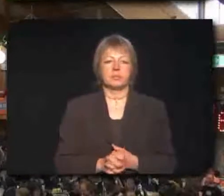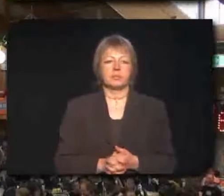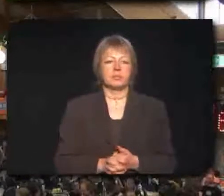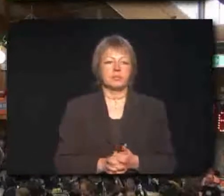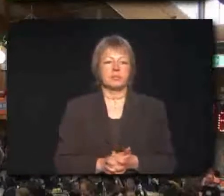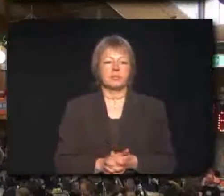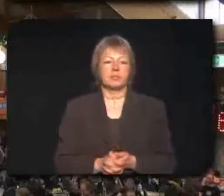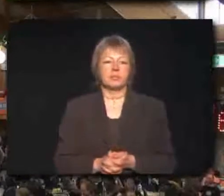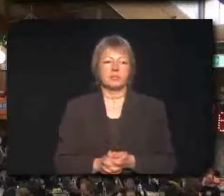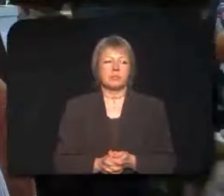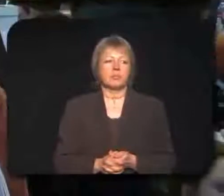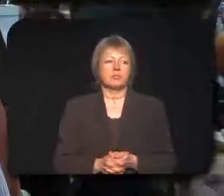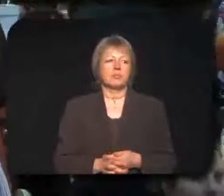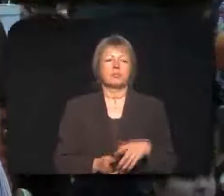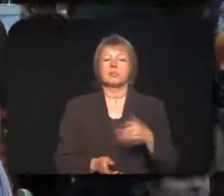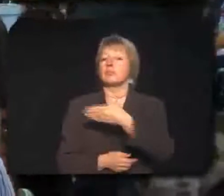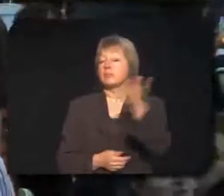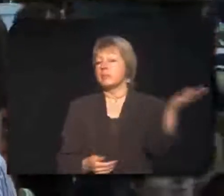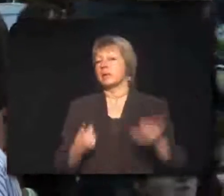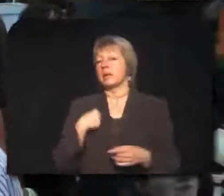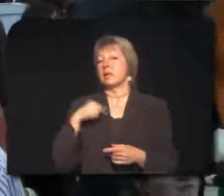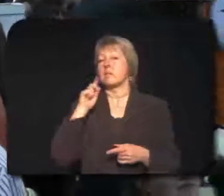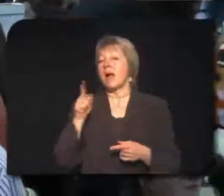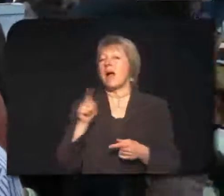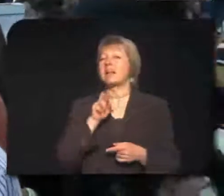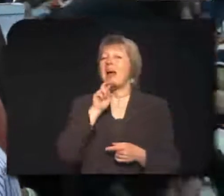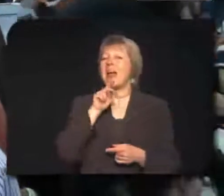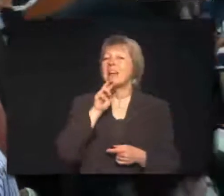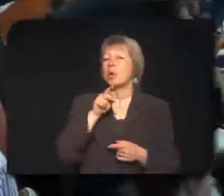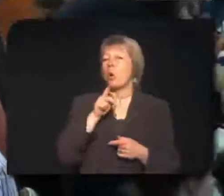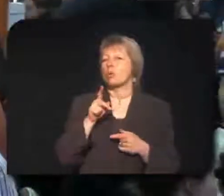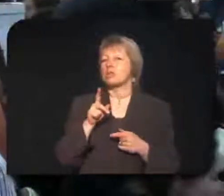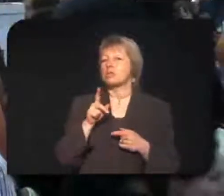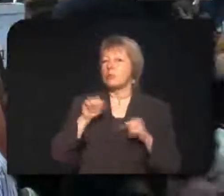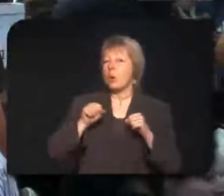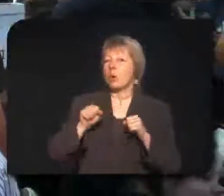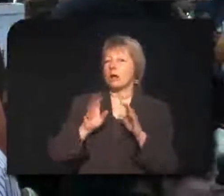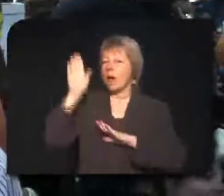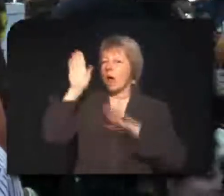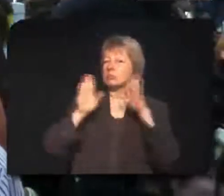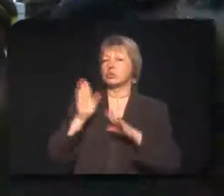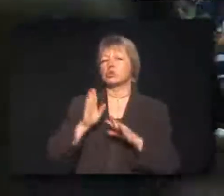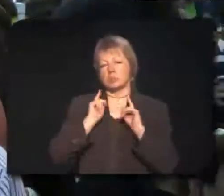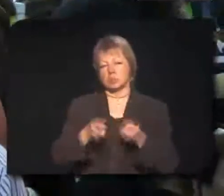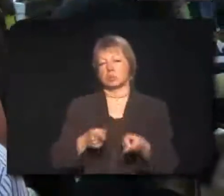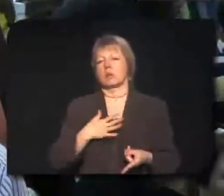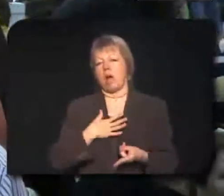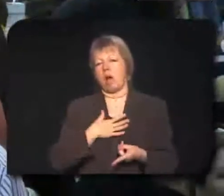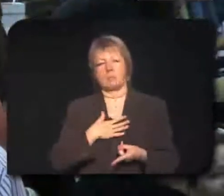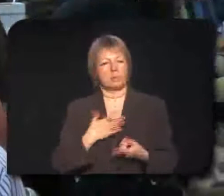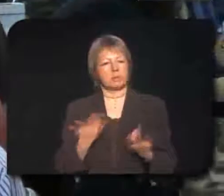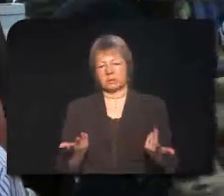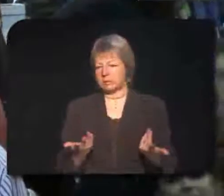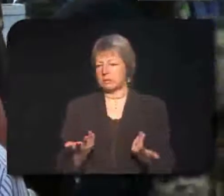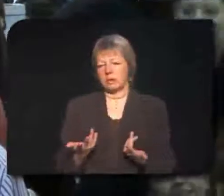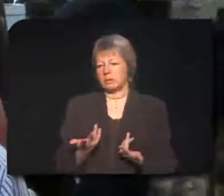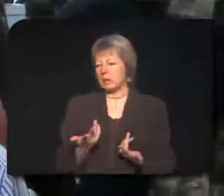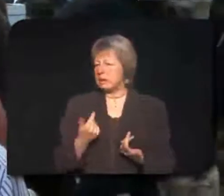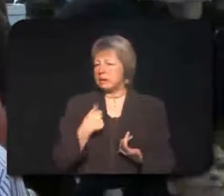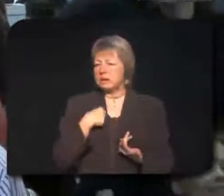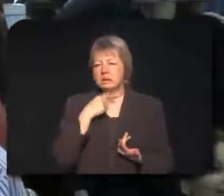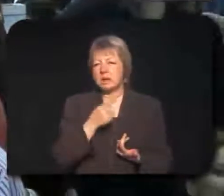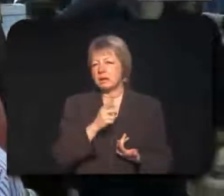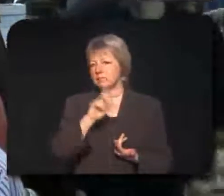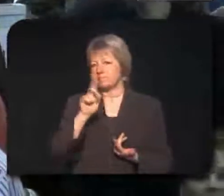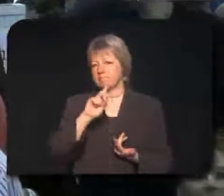eine elektronische abstimmmöglichkeit für absolut überfällig aber ich wäre nicht dagegen dass im